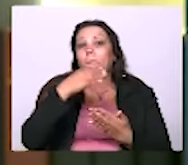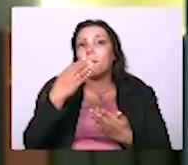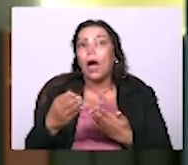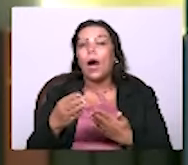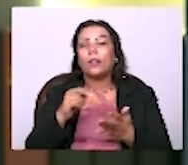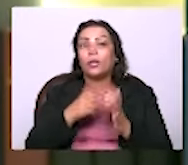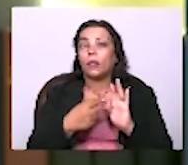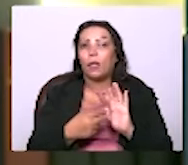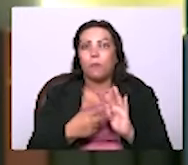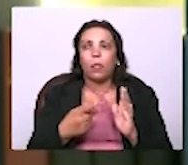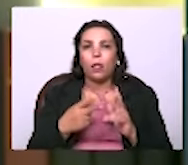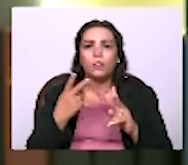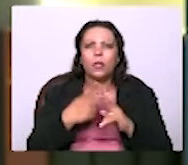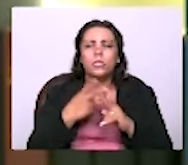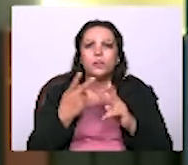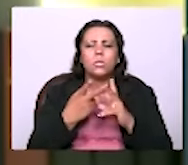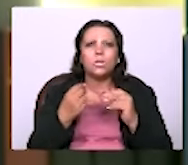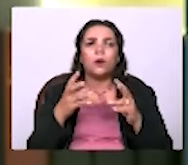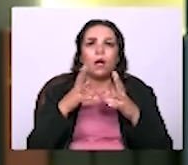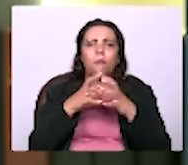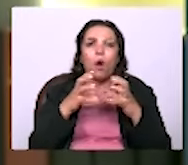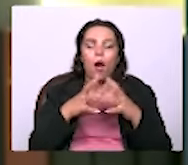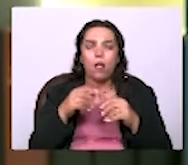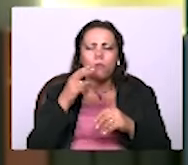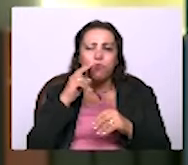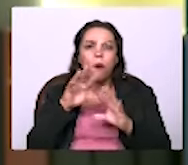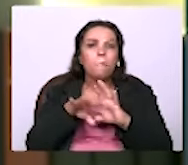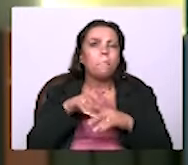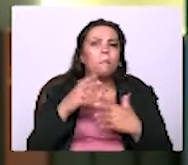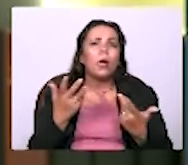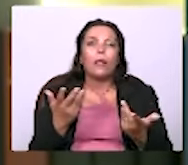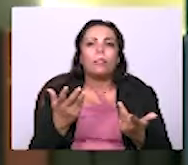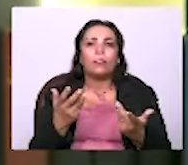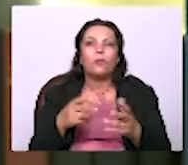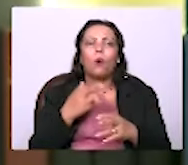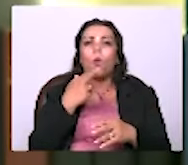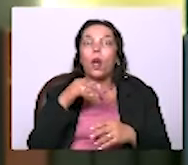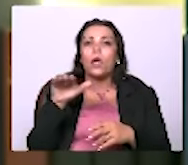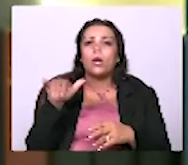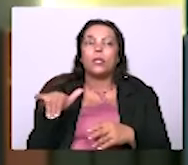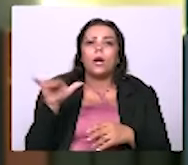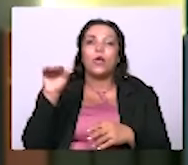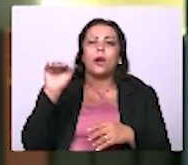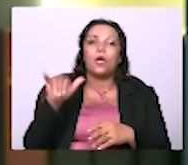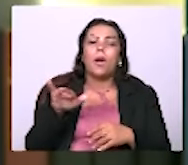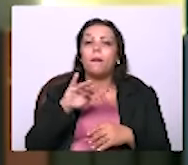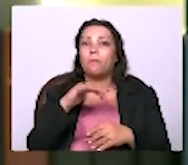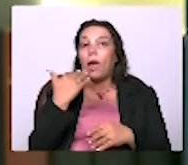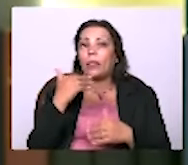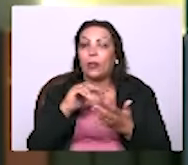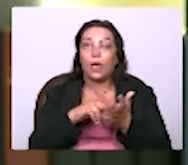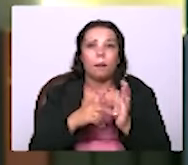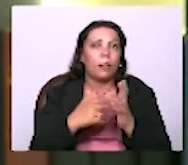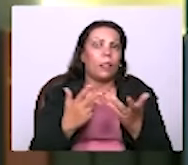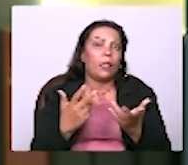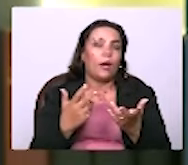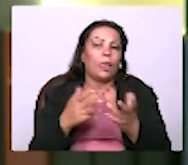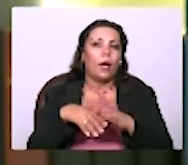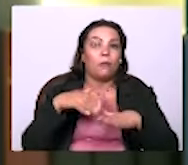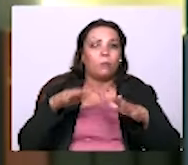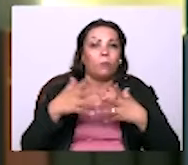بتشغل كثير من المحللين يعني ما بعد اغتيال يحيى السنوار هل الاوضاع